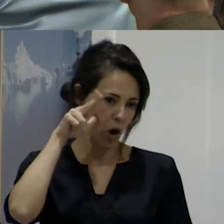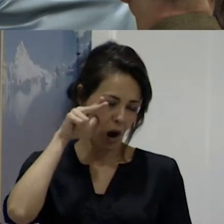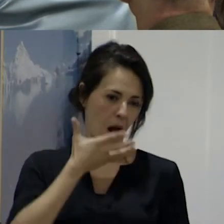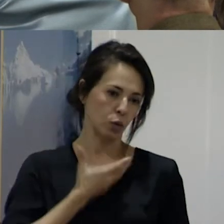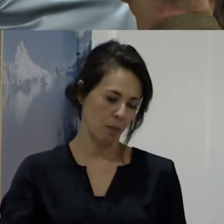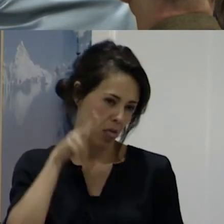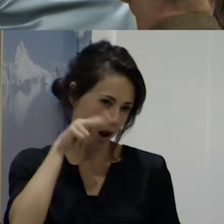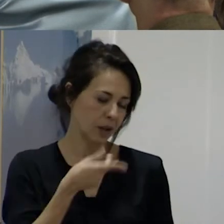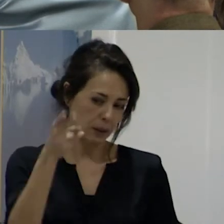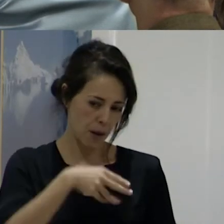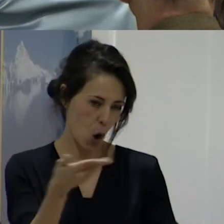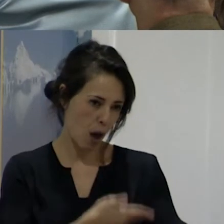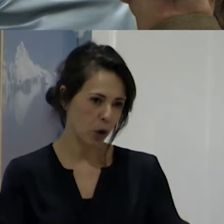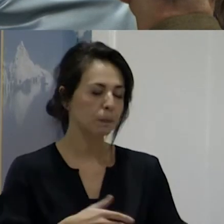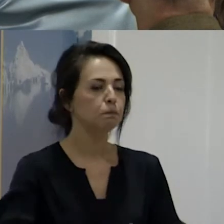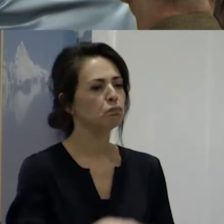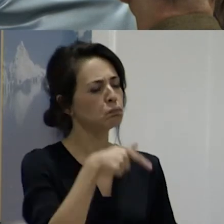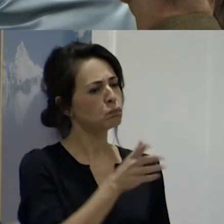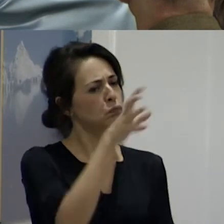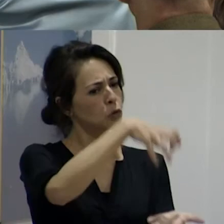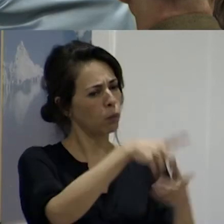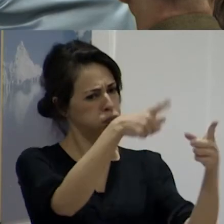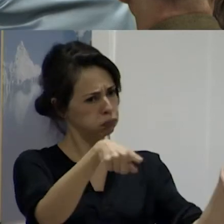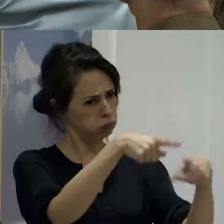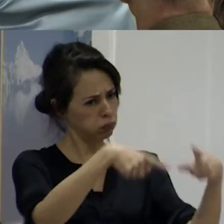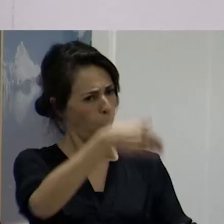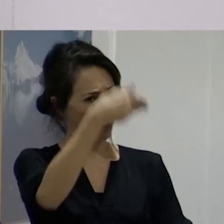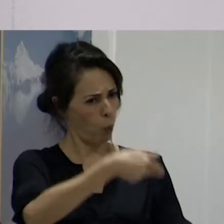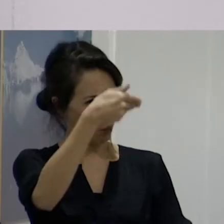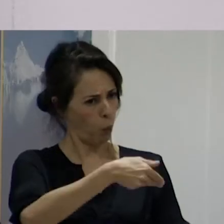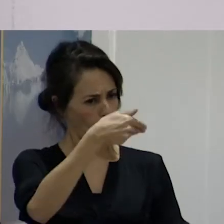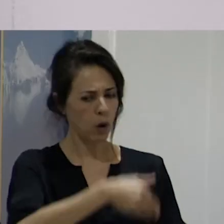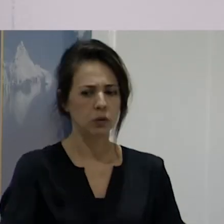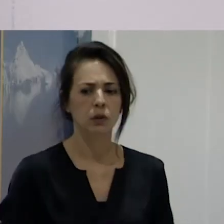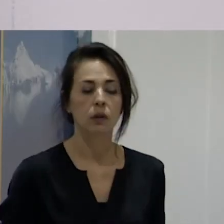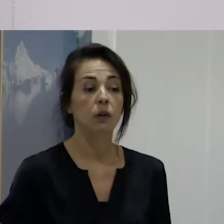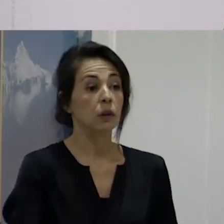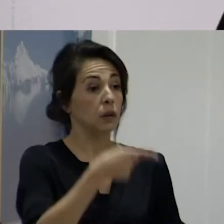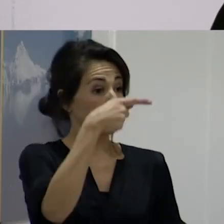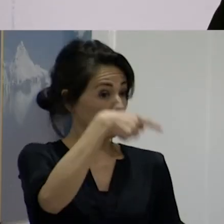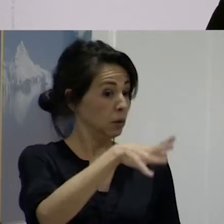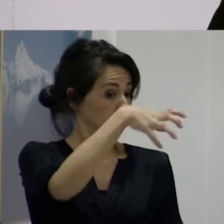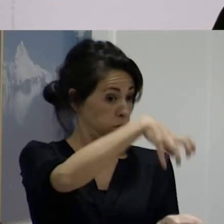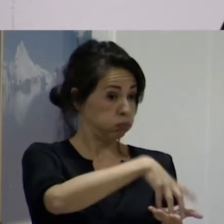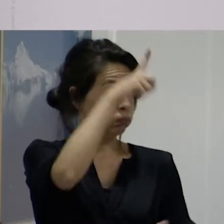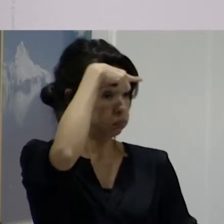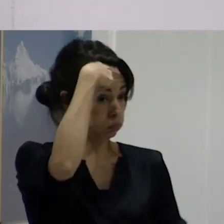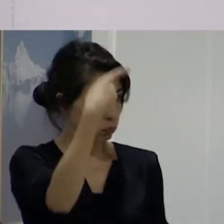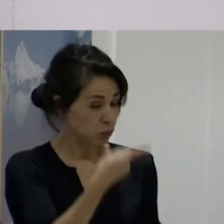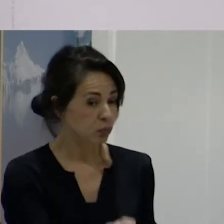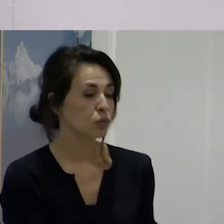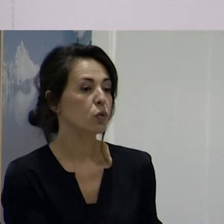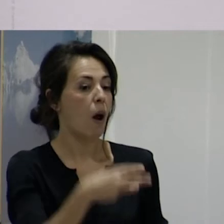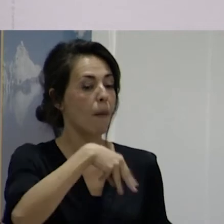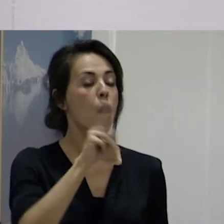vinculació musical que representa aquest espai en il·lustre guitarrer. Este complex cultural que constitueix el